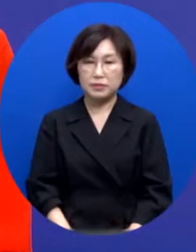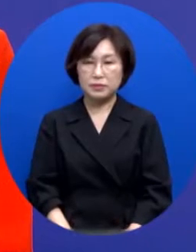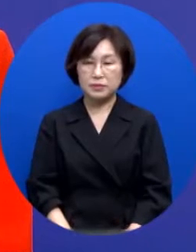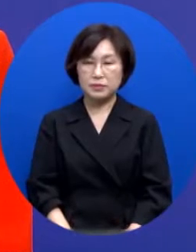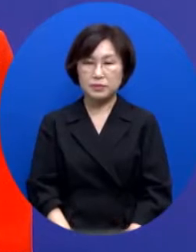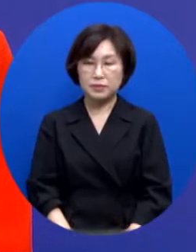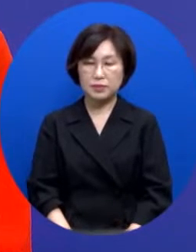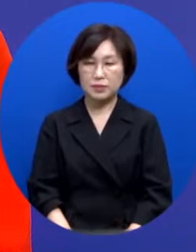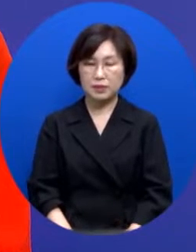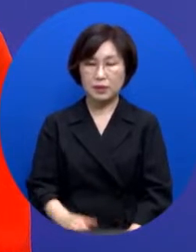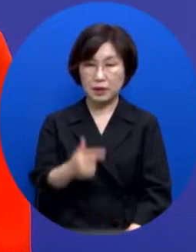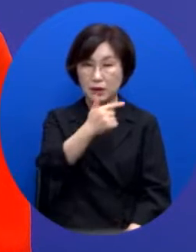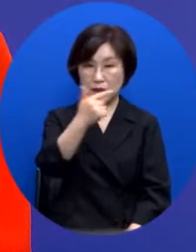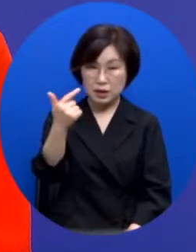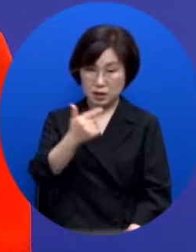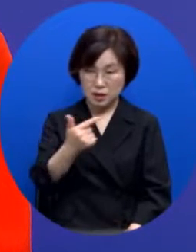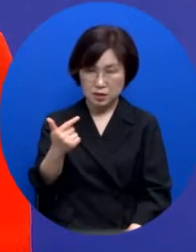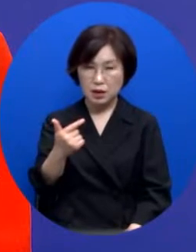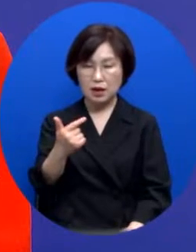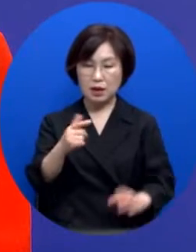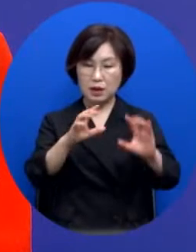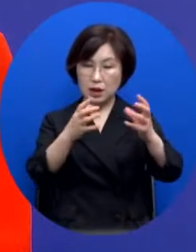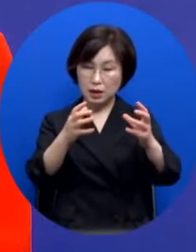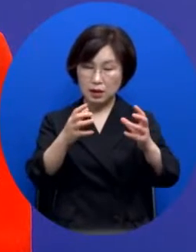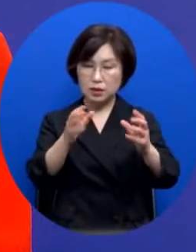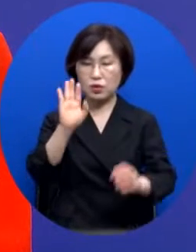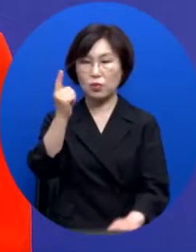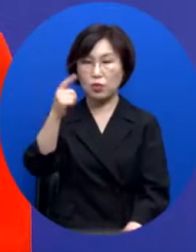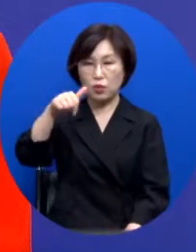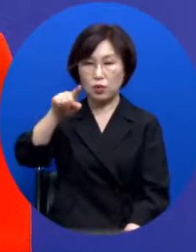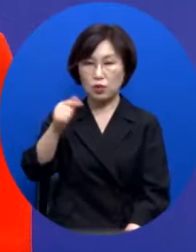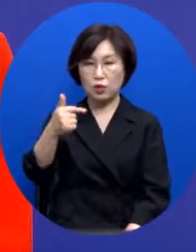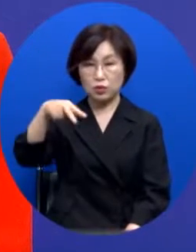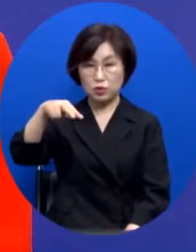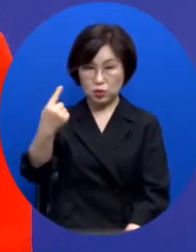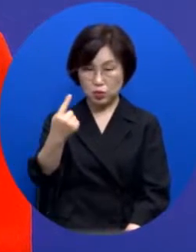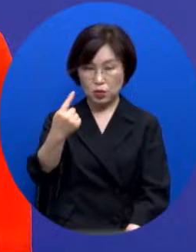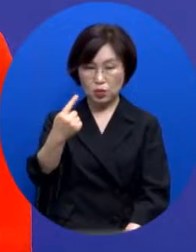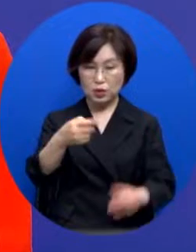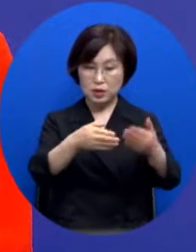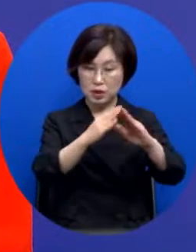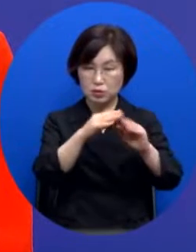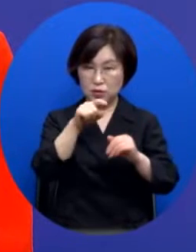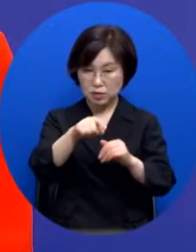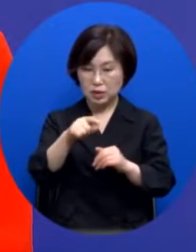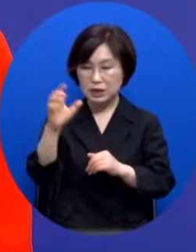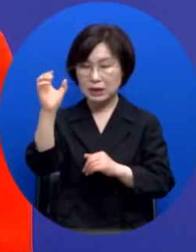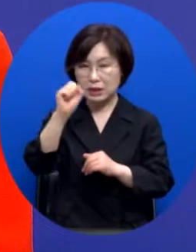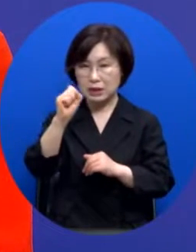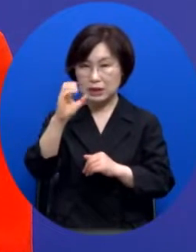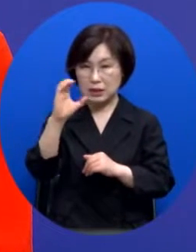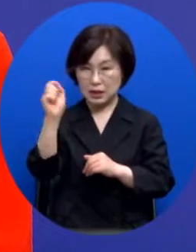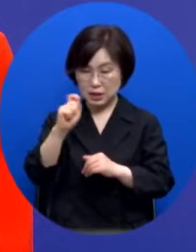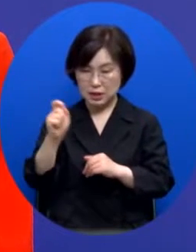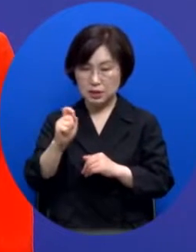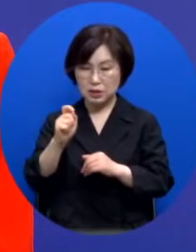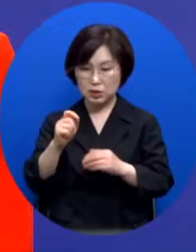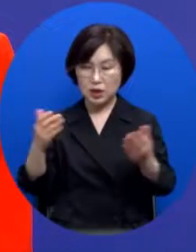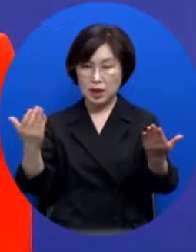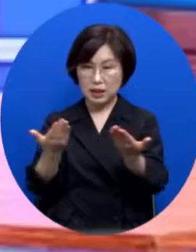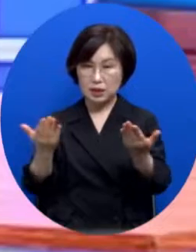탄자니아 현지 언론이 국립 보건 수 개소를 위한 cts 와 정부의 업무 협약을 보도하며 관심을 보이고